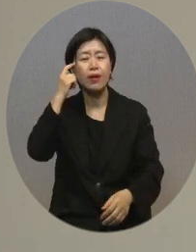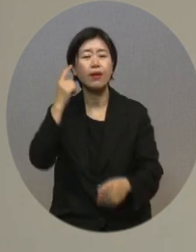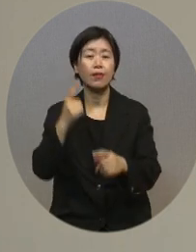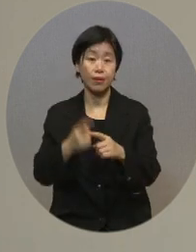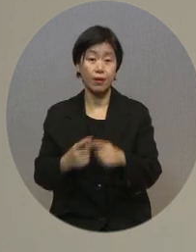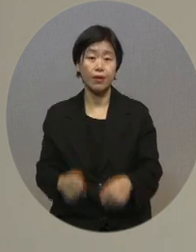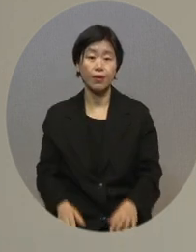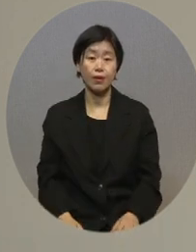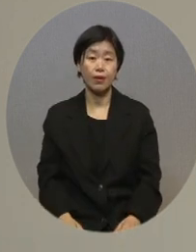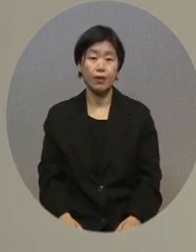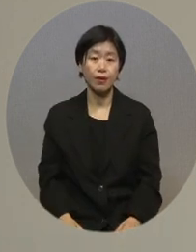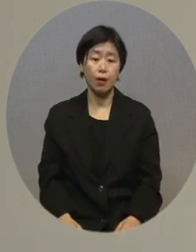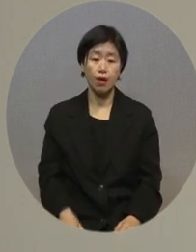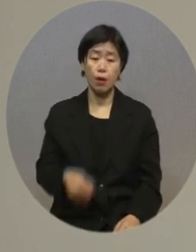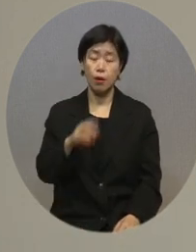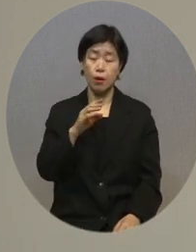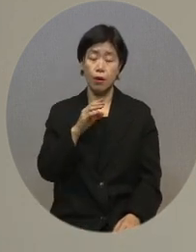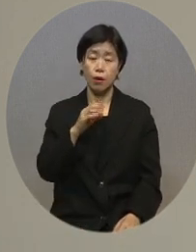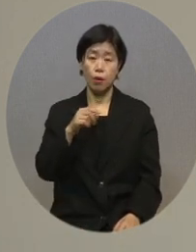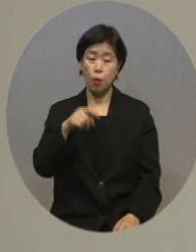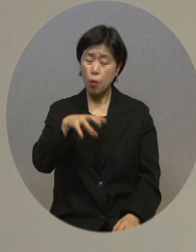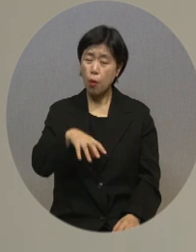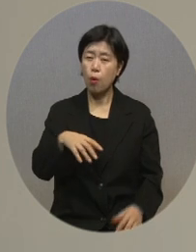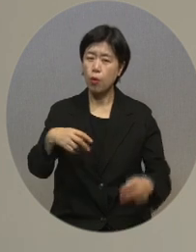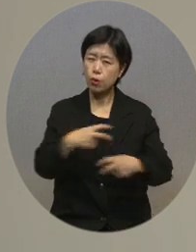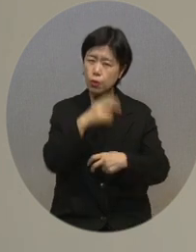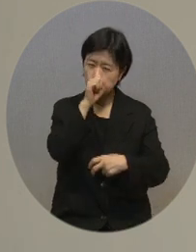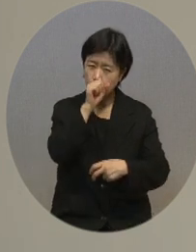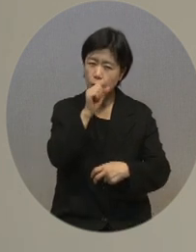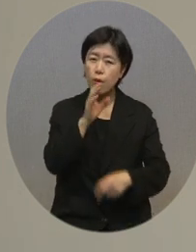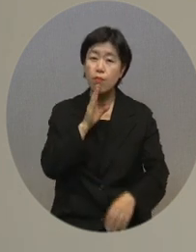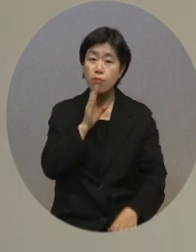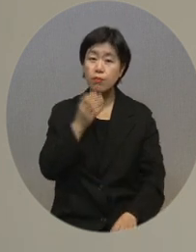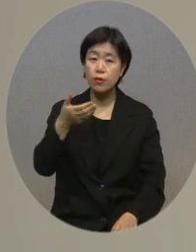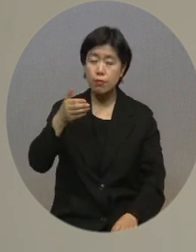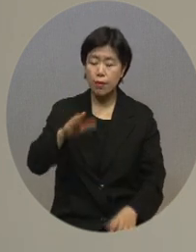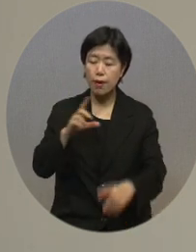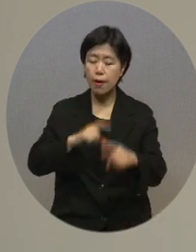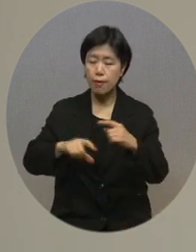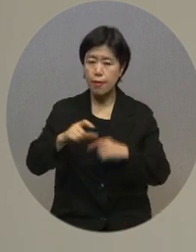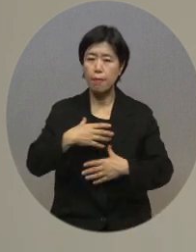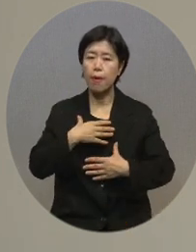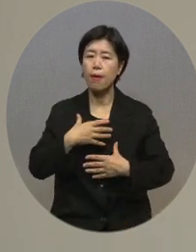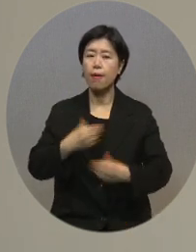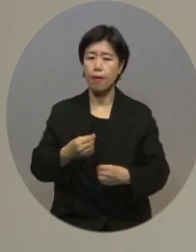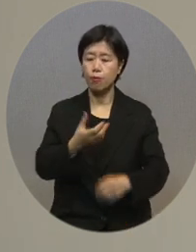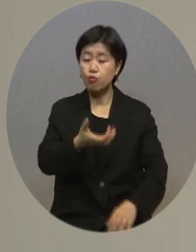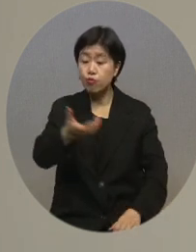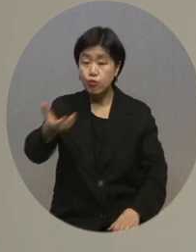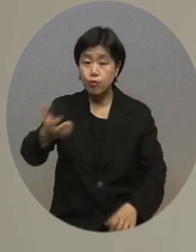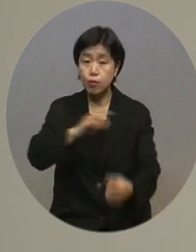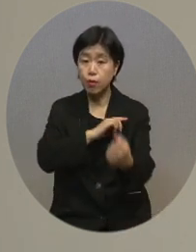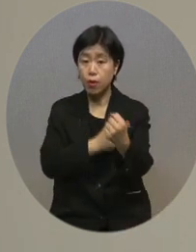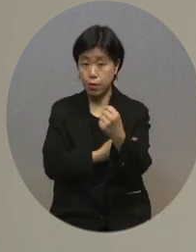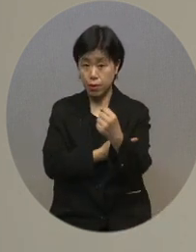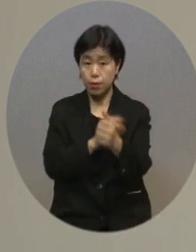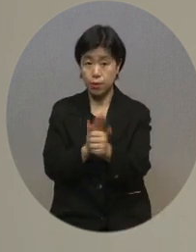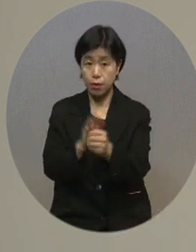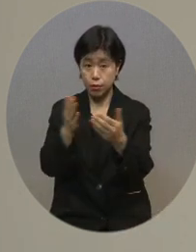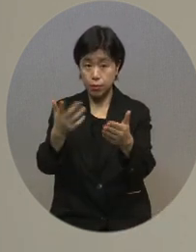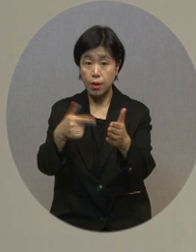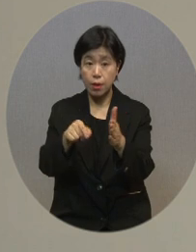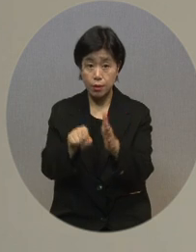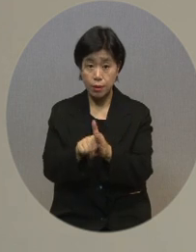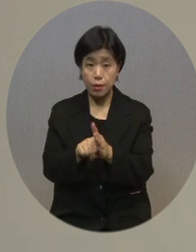좋은 곳이기는 하지만 그분들의 편안한 이동권 확보를 위해서 교통비로 매달